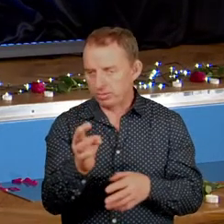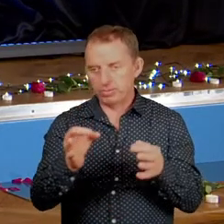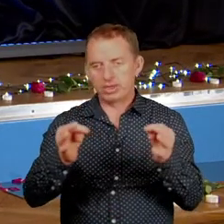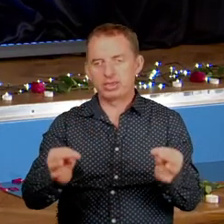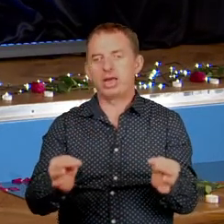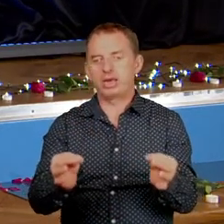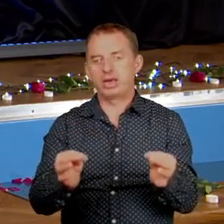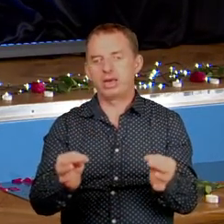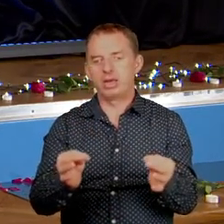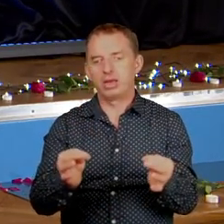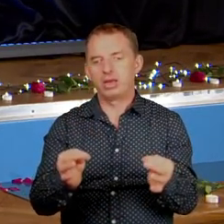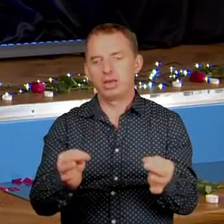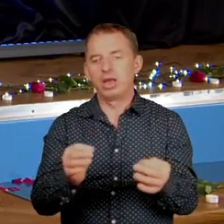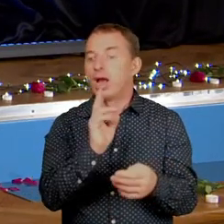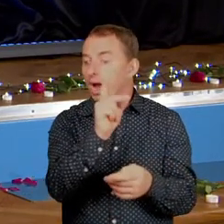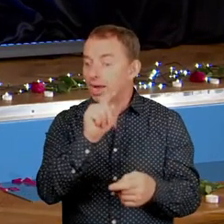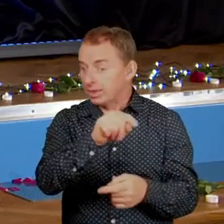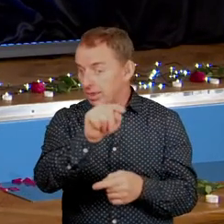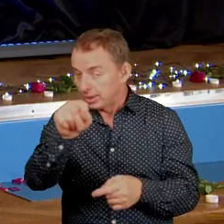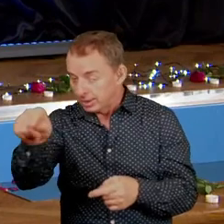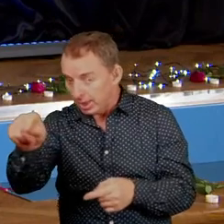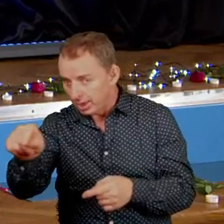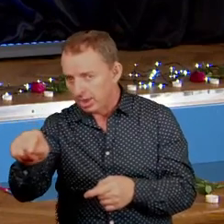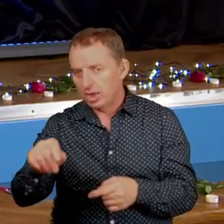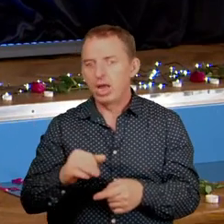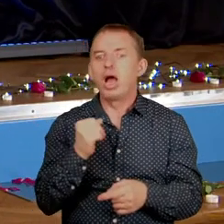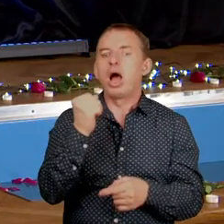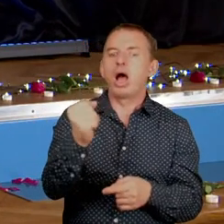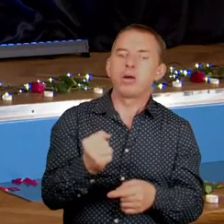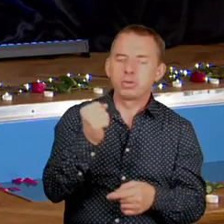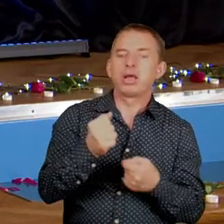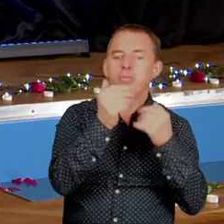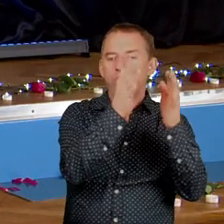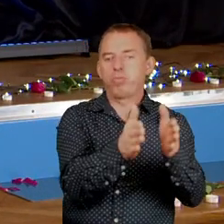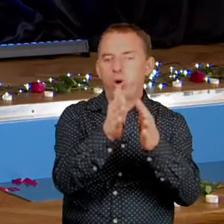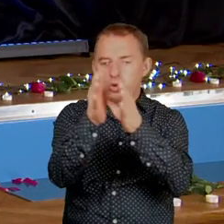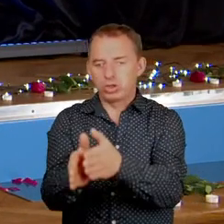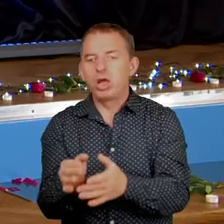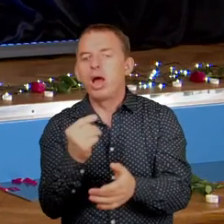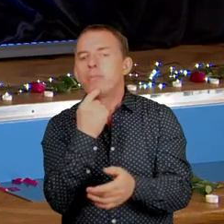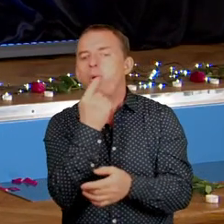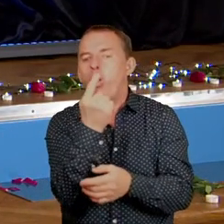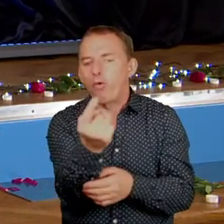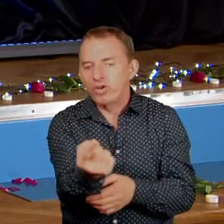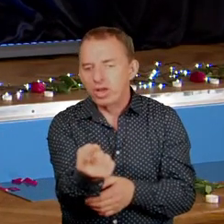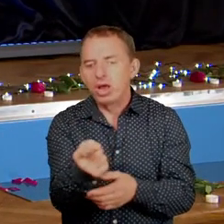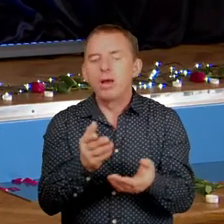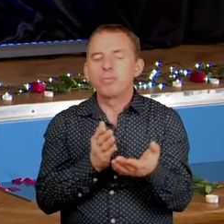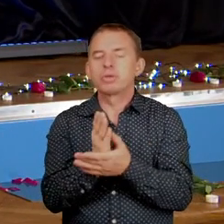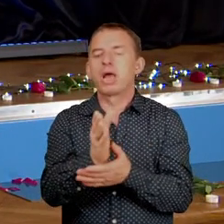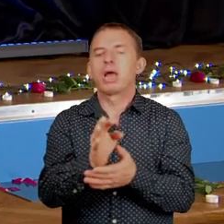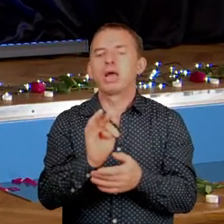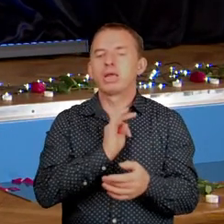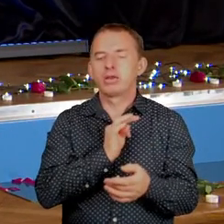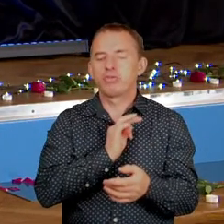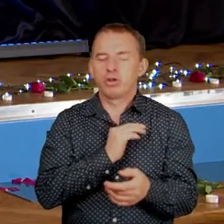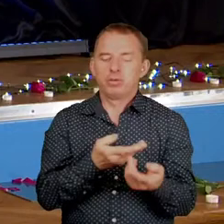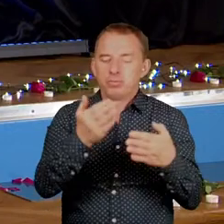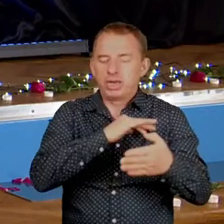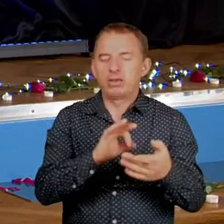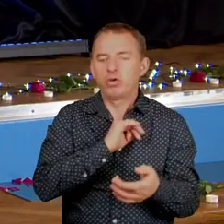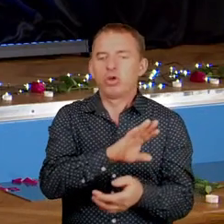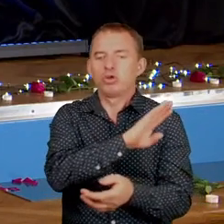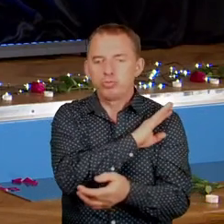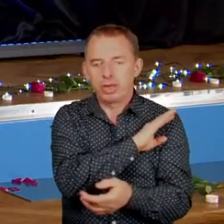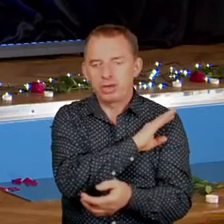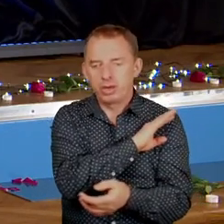co każdy z tych właśnie każda z tych biblijnych postaci powiedziała przed swoją śmiercią. Let's listen to their testimony